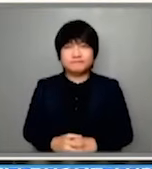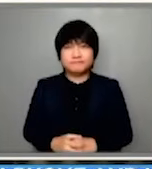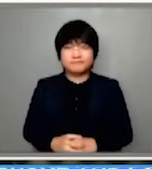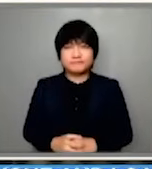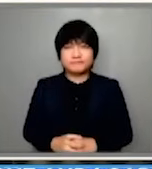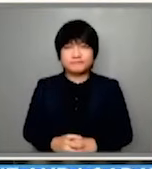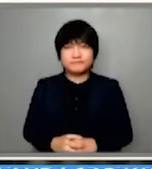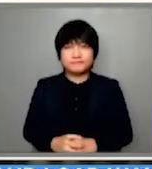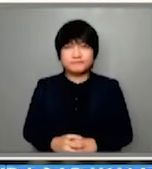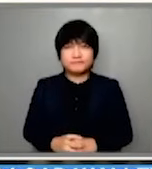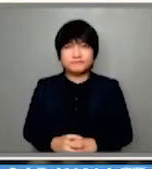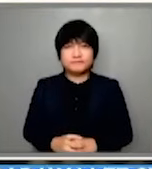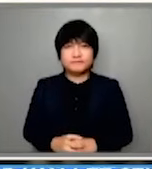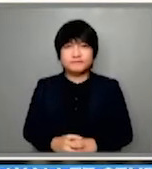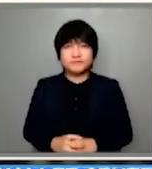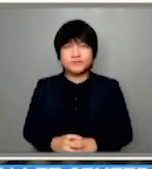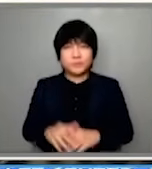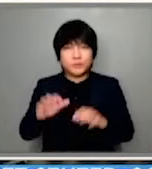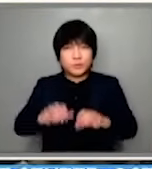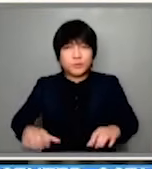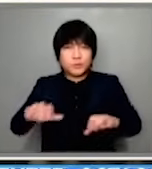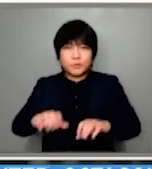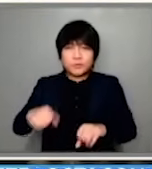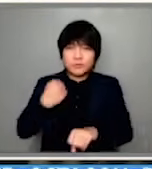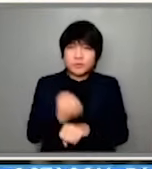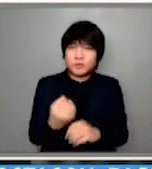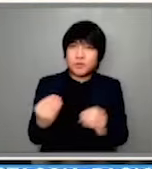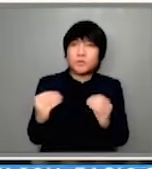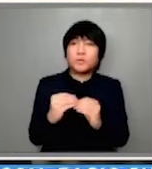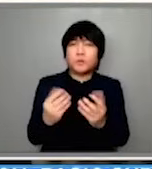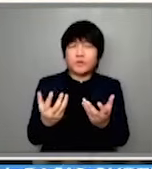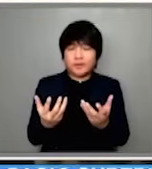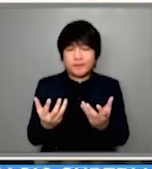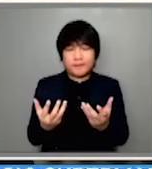to work harder than ever before.